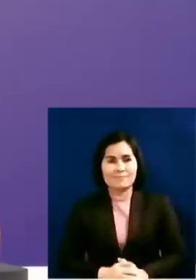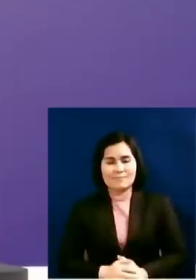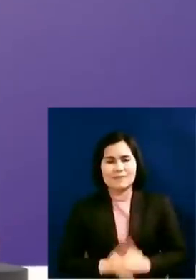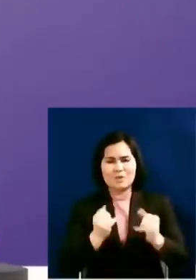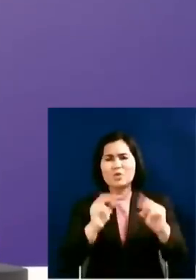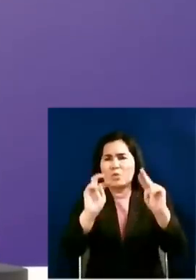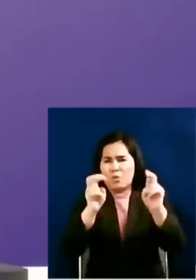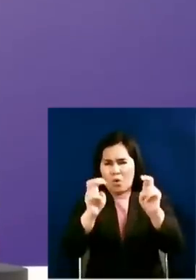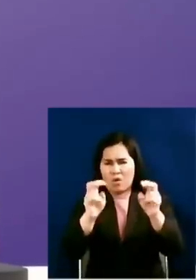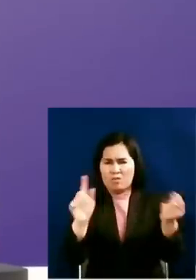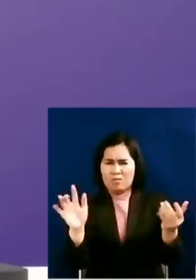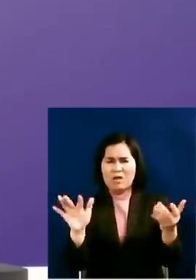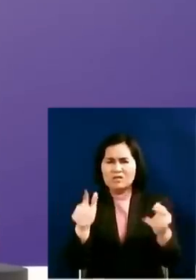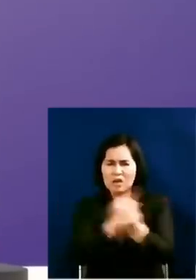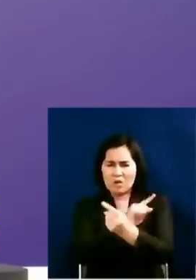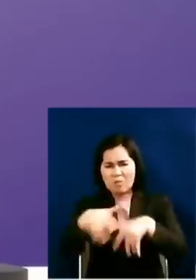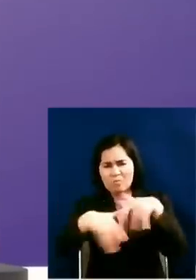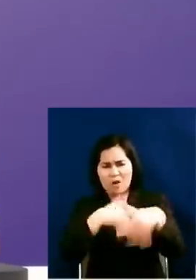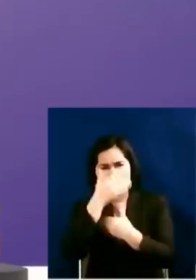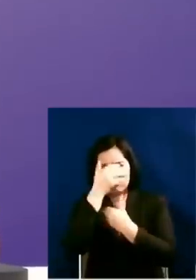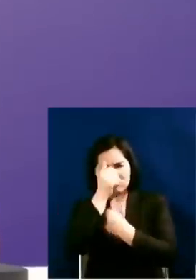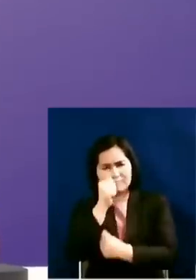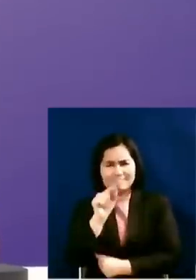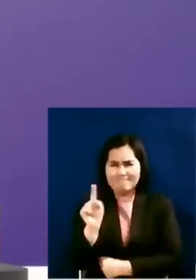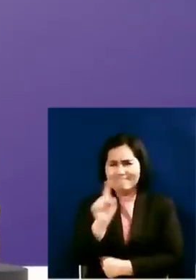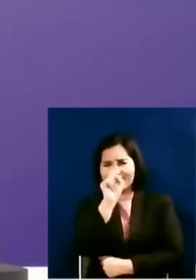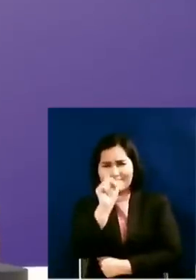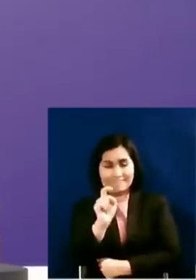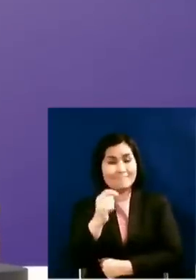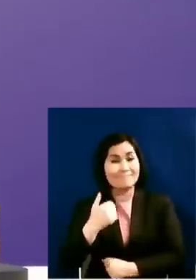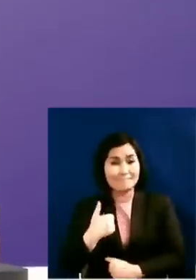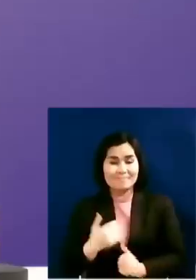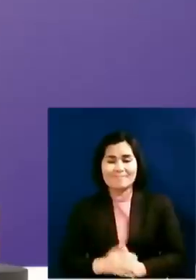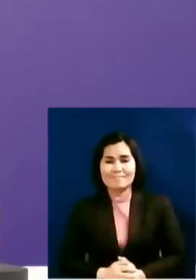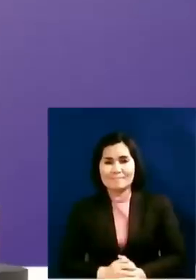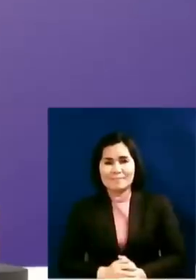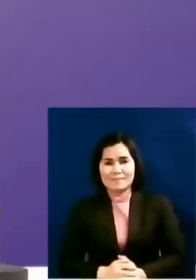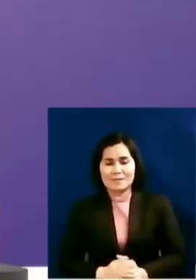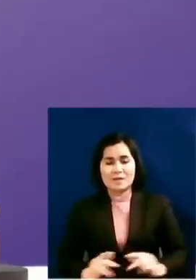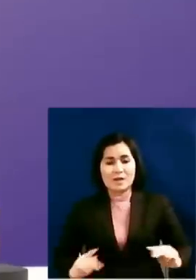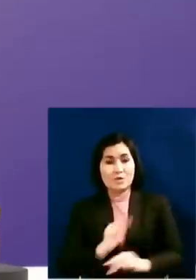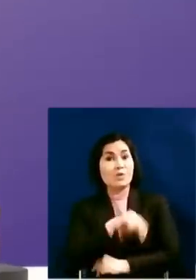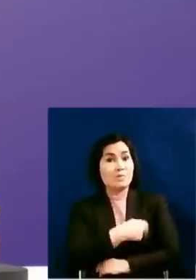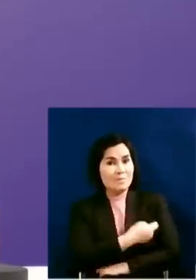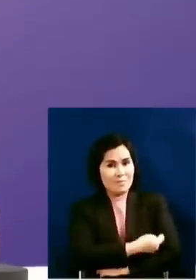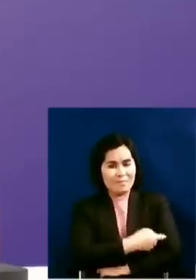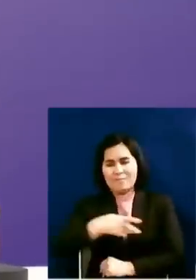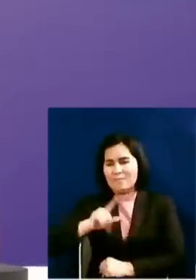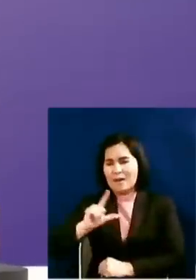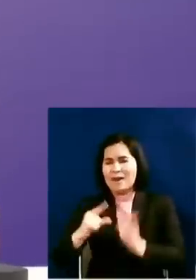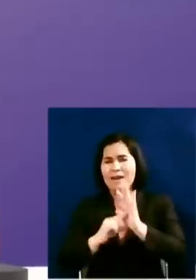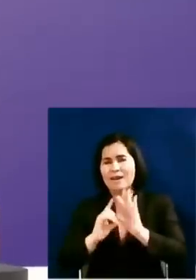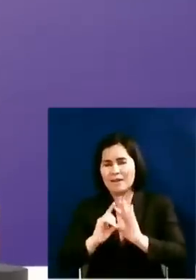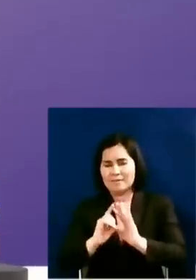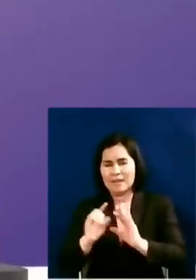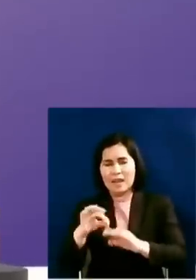องนี้เป็นเรื่องที่อยู่ในความสนใจของพี่น้องสื่อมวลชนแล้วก็พี่น้องประชาชนนะครับท่านปลัดกระทรวงสาธารณสุขก็จะตั้งคณะกรรมการเ